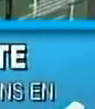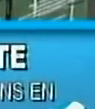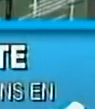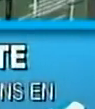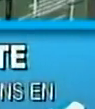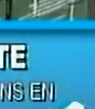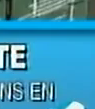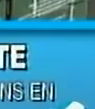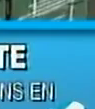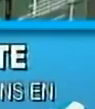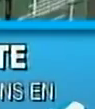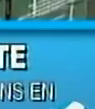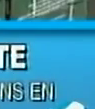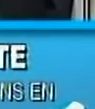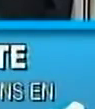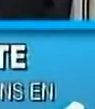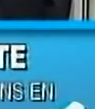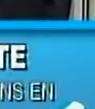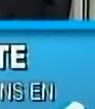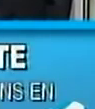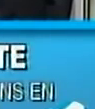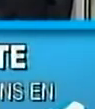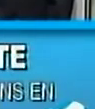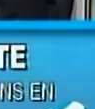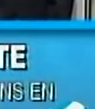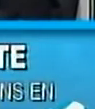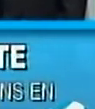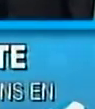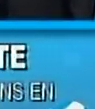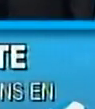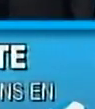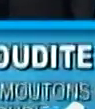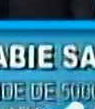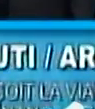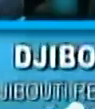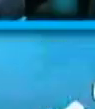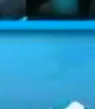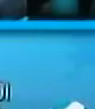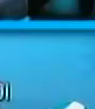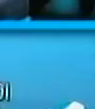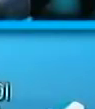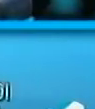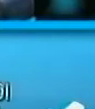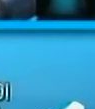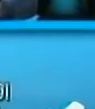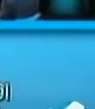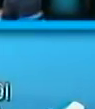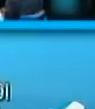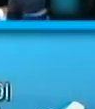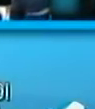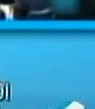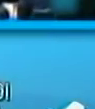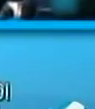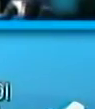arrêté il y a une semaine par la sécurité nationale, doit être extradé vers Paris ce soir en vertu donc